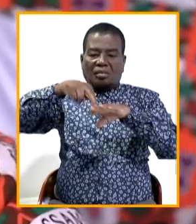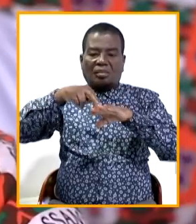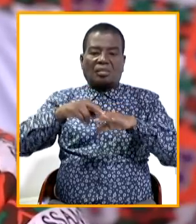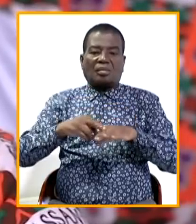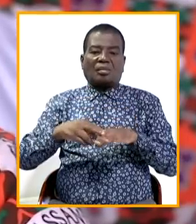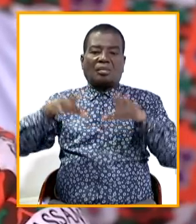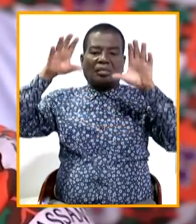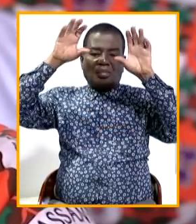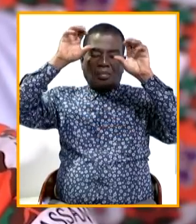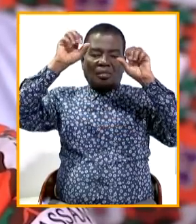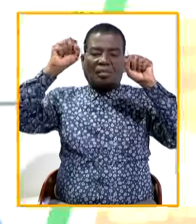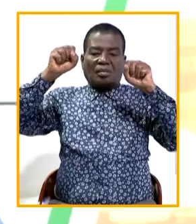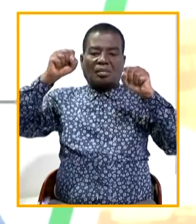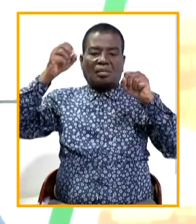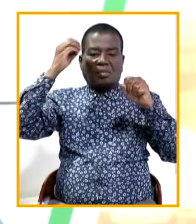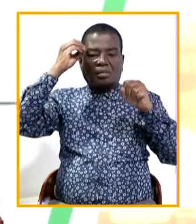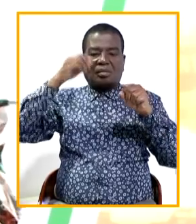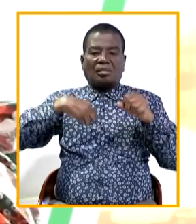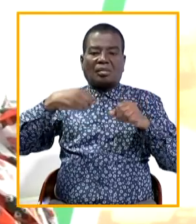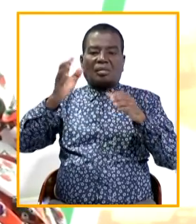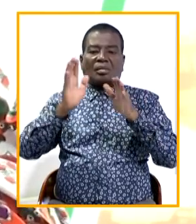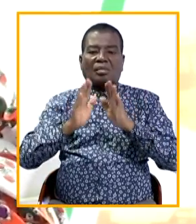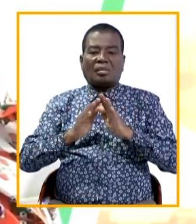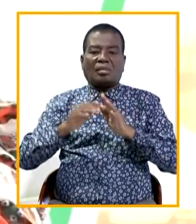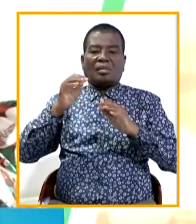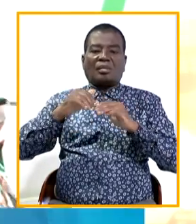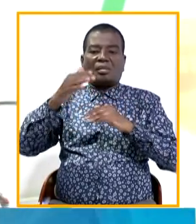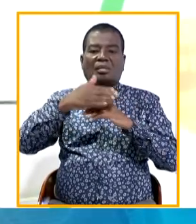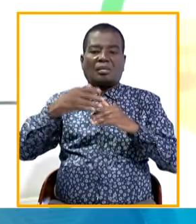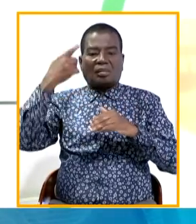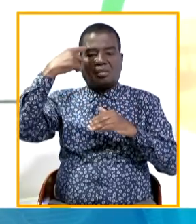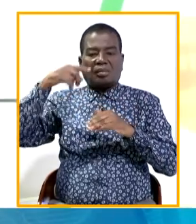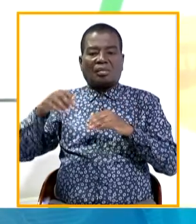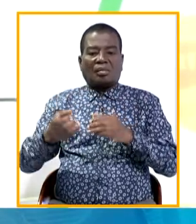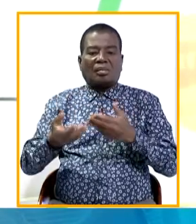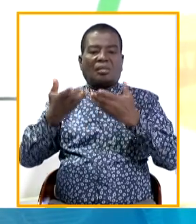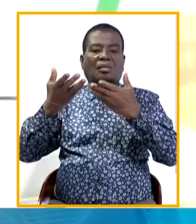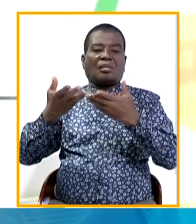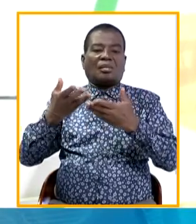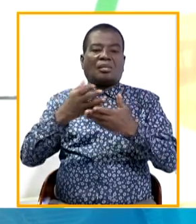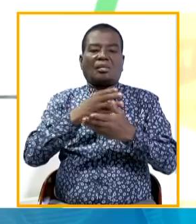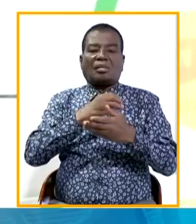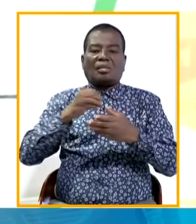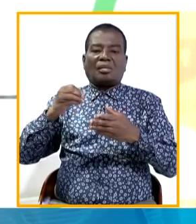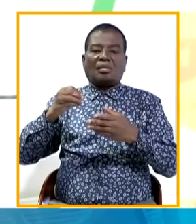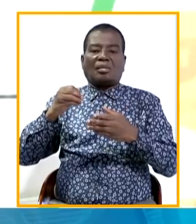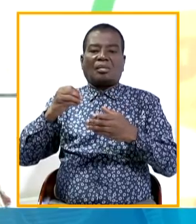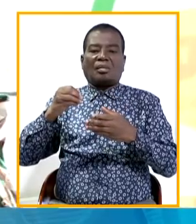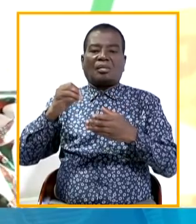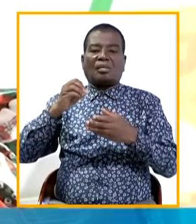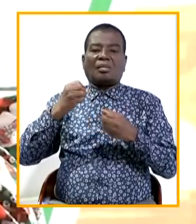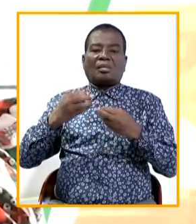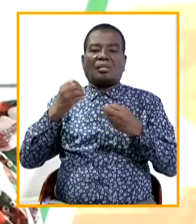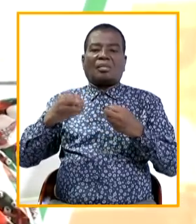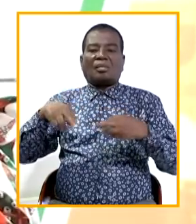Le président Alassane Ouattara a appelé à ses côtés pour faire la promotion à l'international de nombreux